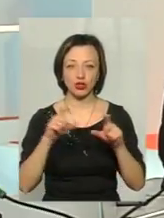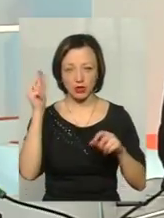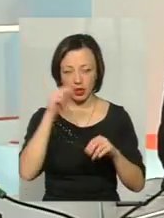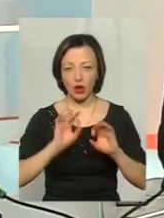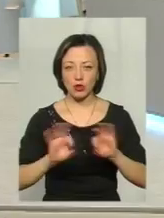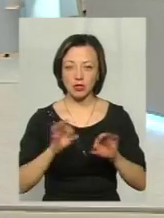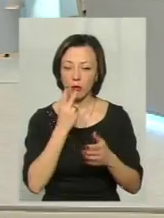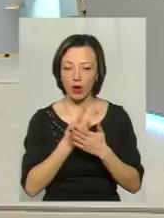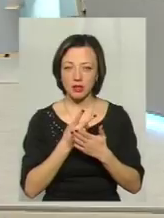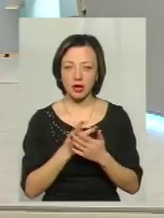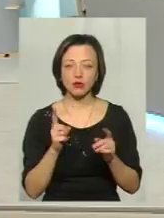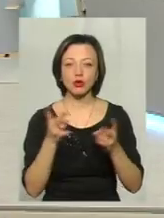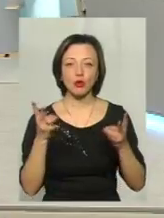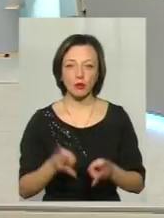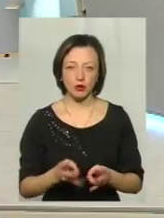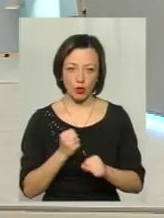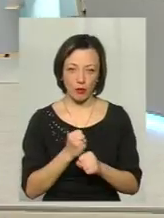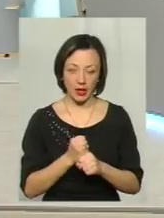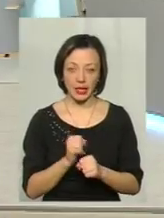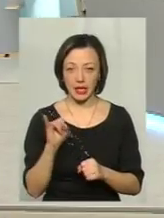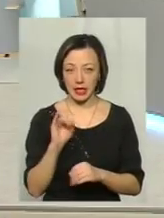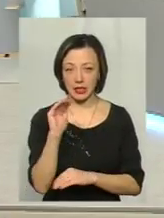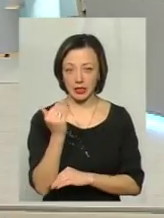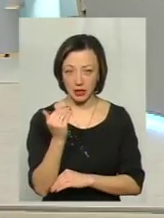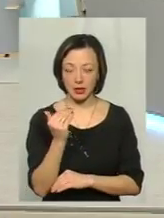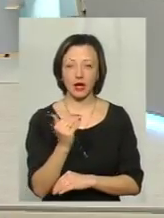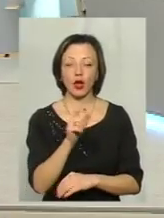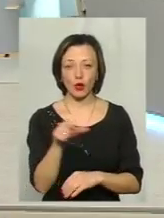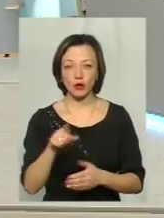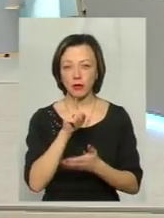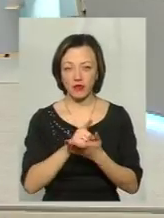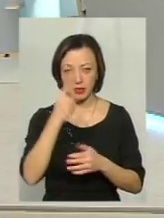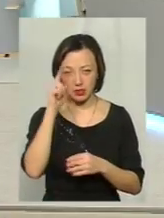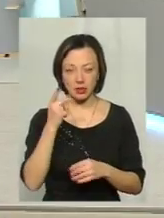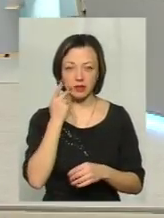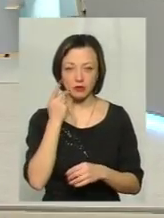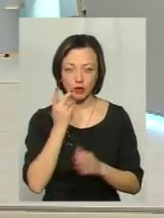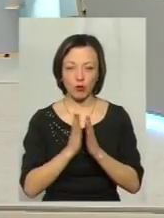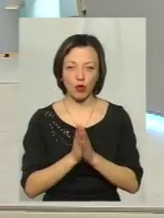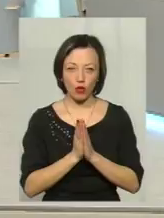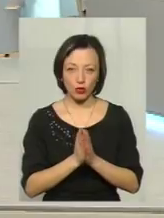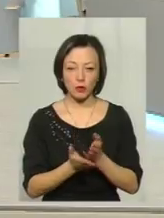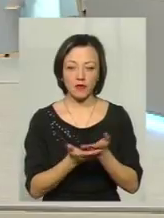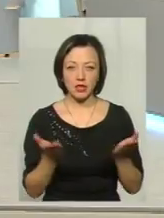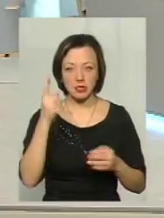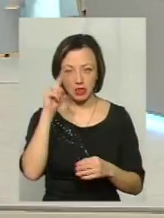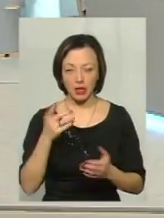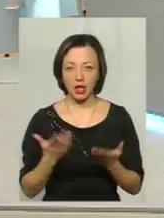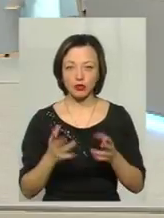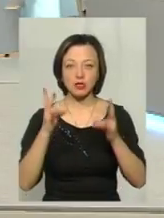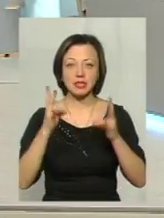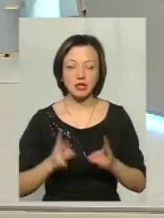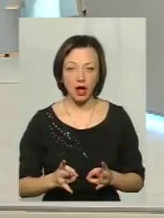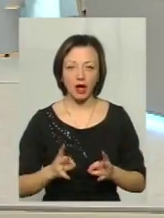розказали, показали, як це, що необхідно робити. Ну і дитина, люди повинні знати. Я завжди прошу, щоб ви знали, якщо